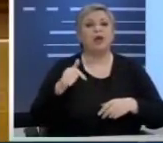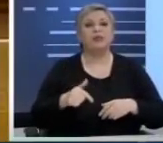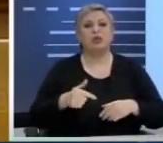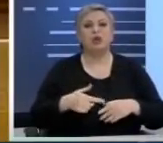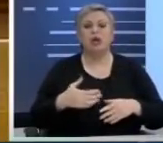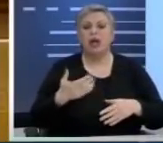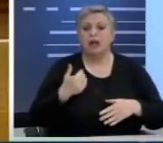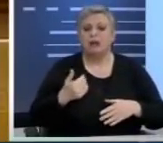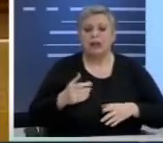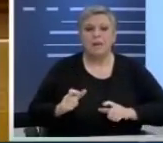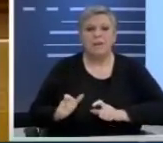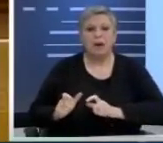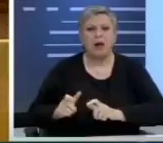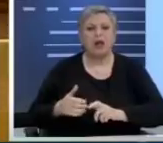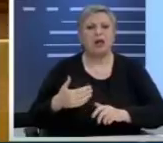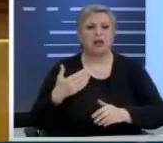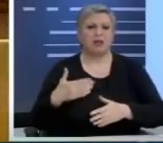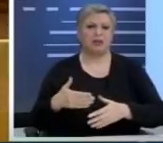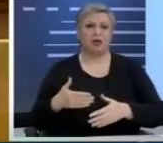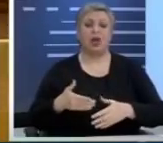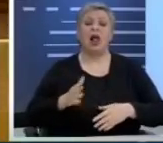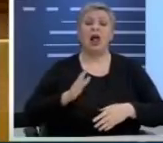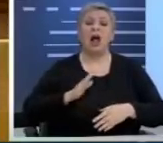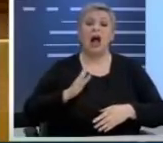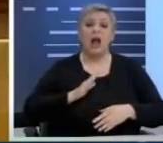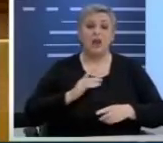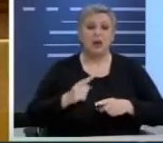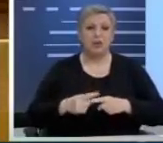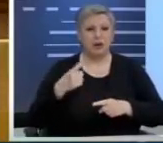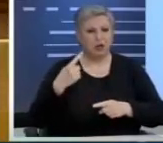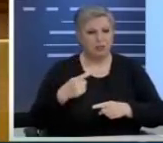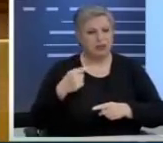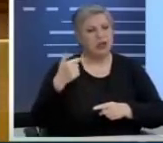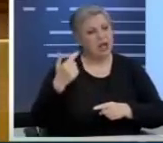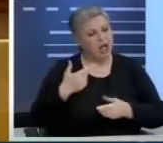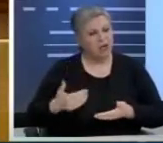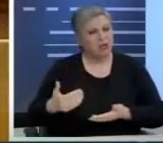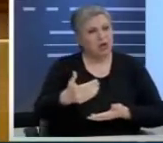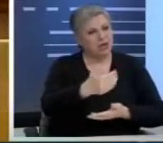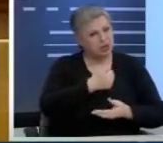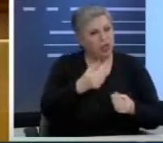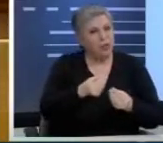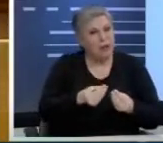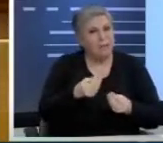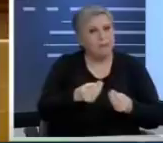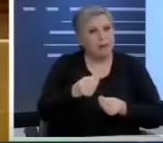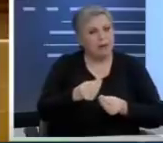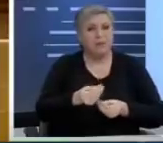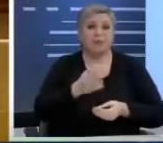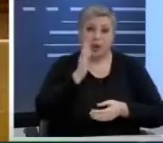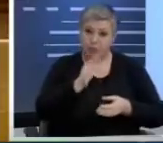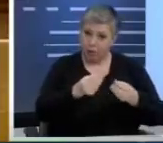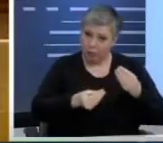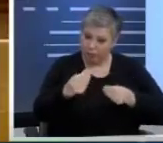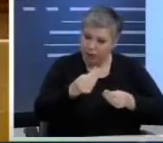είπατε? Αύξηση του εισοδήματος έχουν τα λαϊκά στρώματα. Θα μπορούσαμε περισσότερο? Ίσως θα μπορούσαμε. Αλλά αύξηση